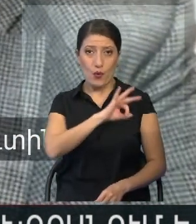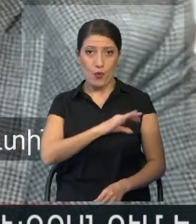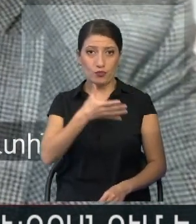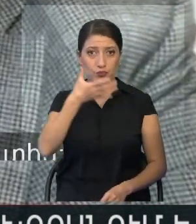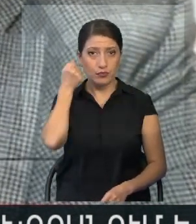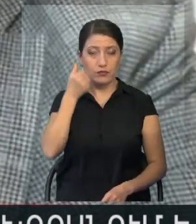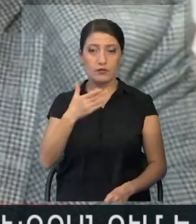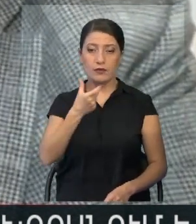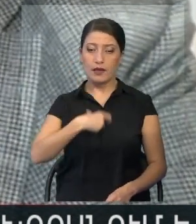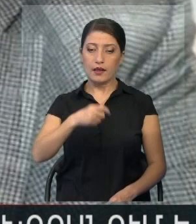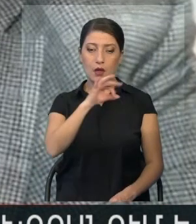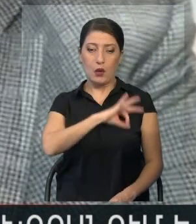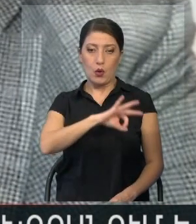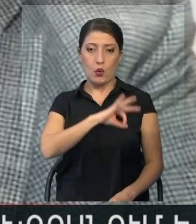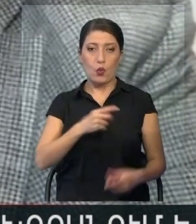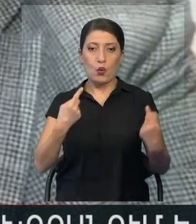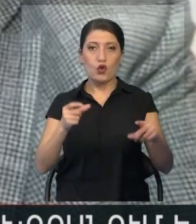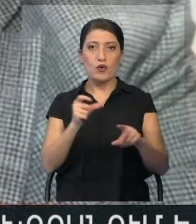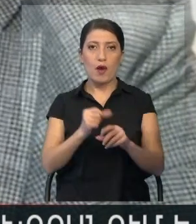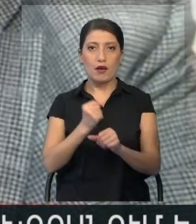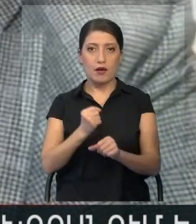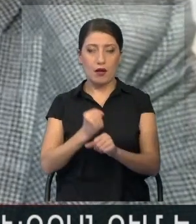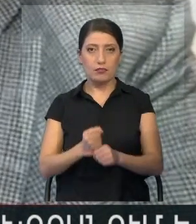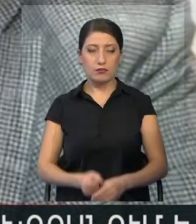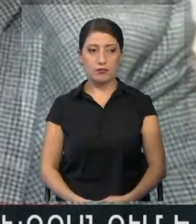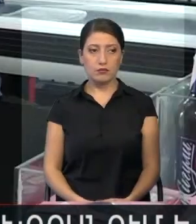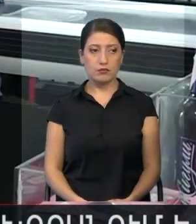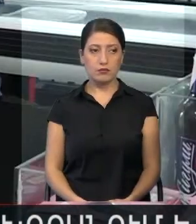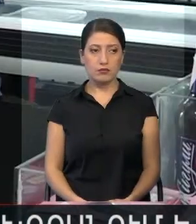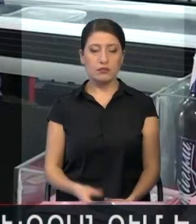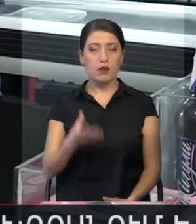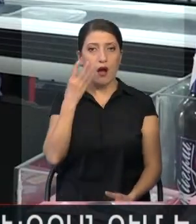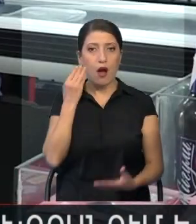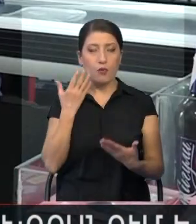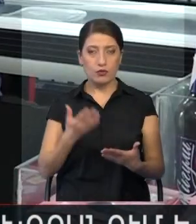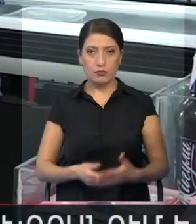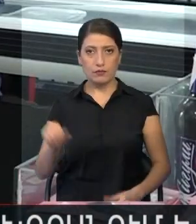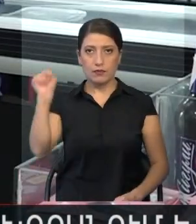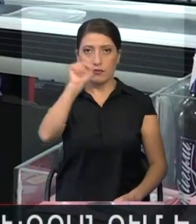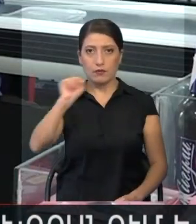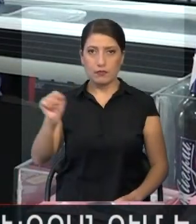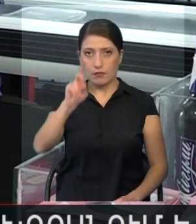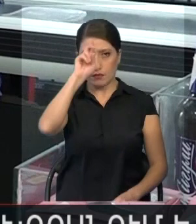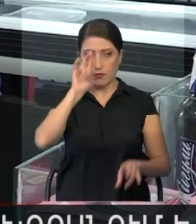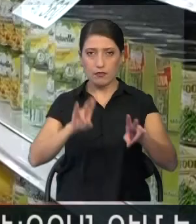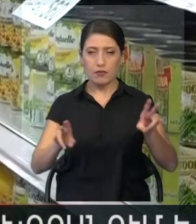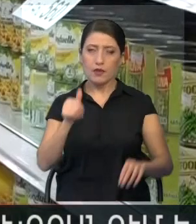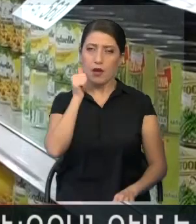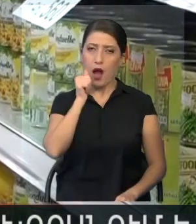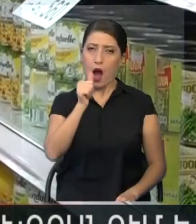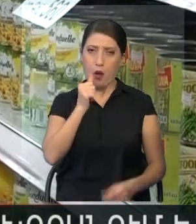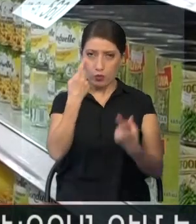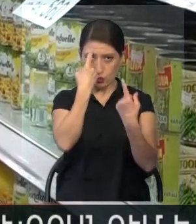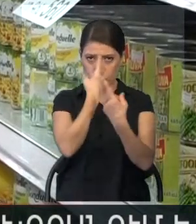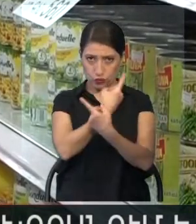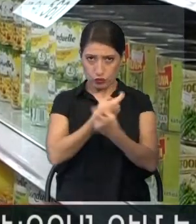իրավիճակը իրենց օգտին կամ ինչ-որ ուրիշ բաների վրա ընդունելիա և իմ հաստատության մեջ ամոթա։ Արցախի պետնախարարը ամեն օր է